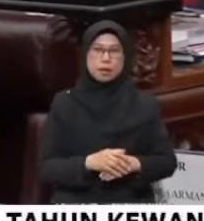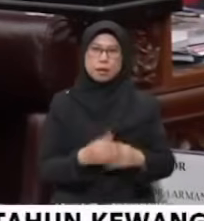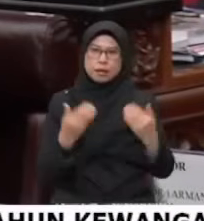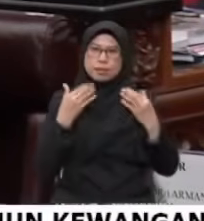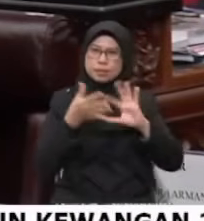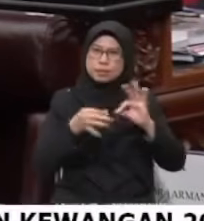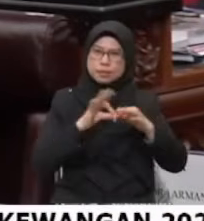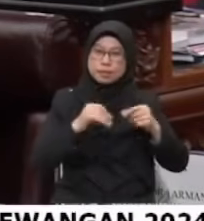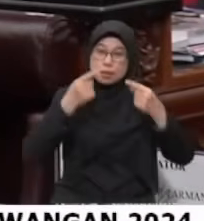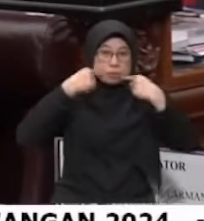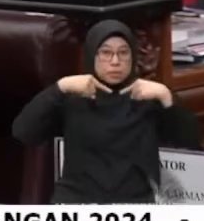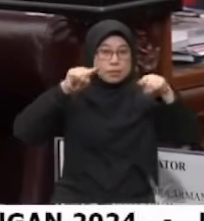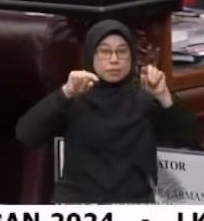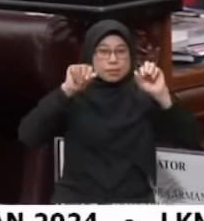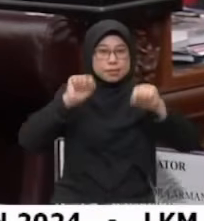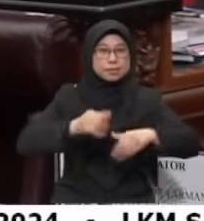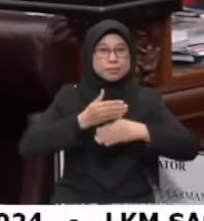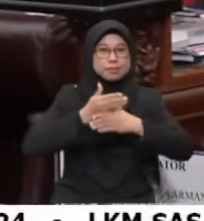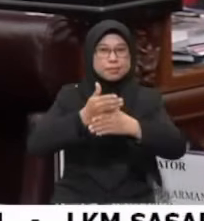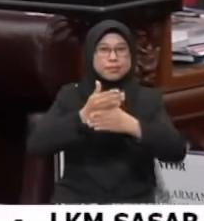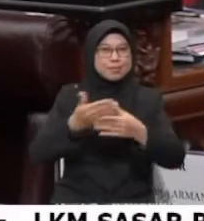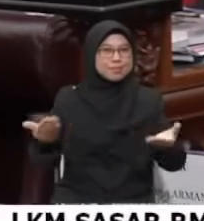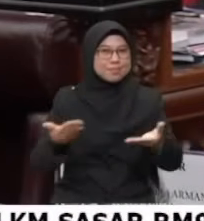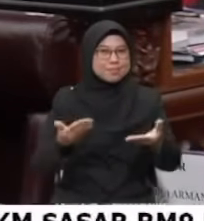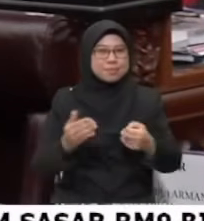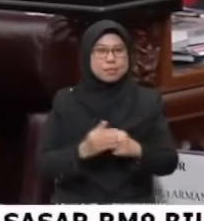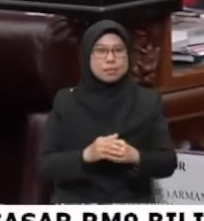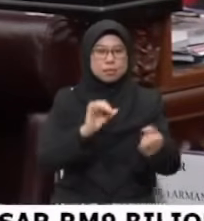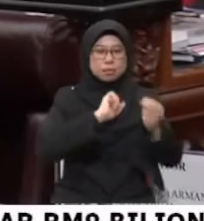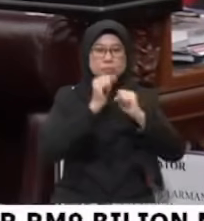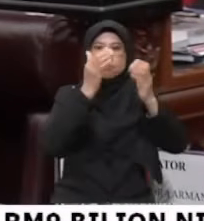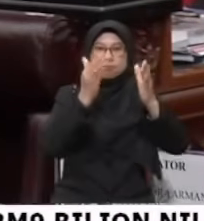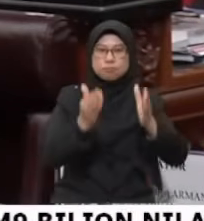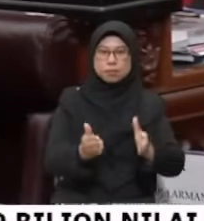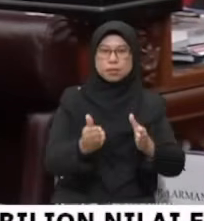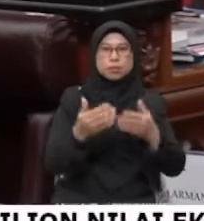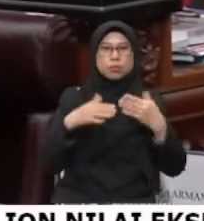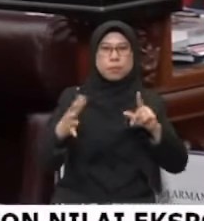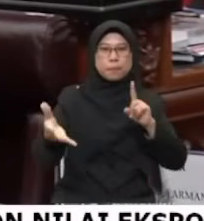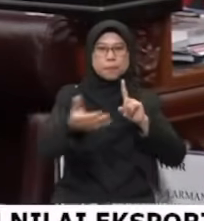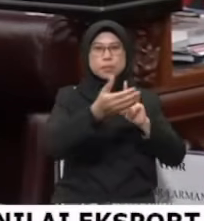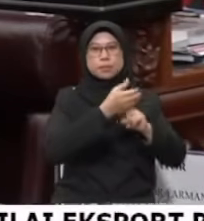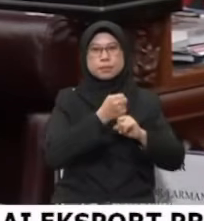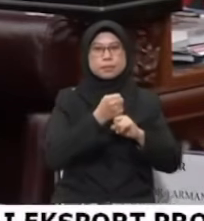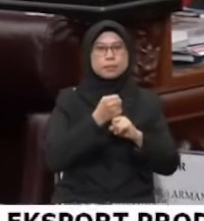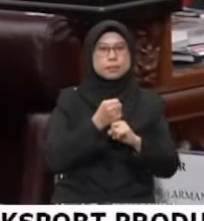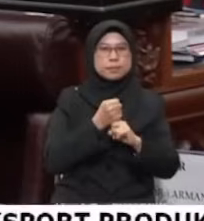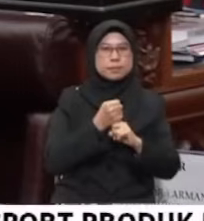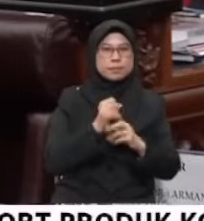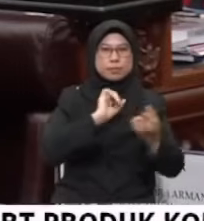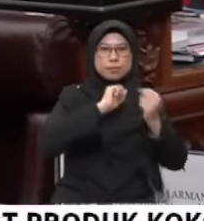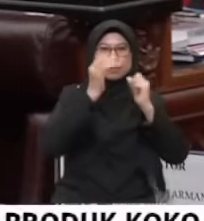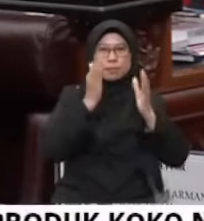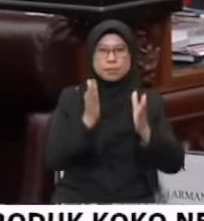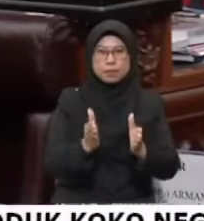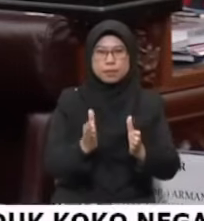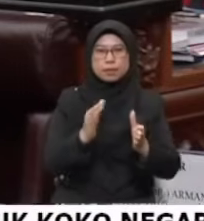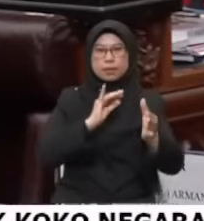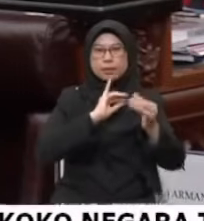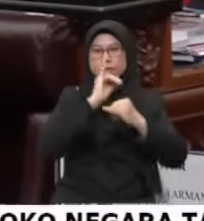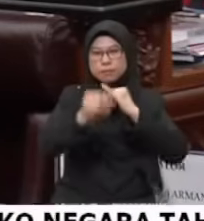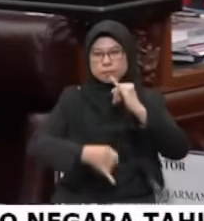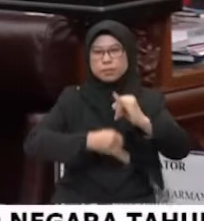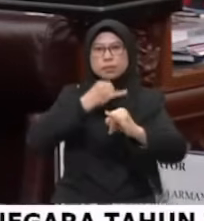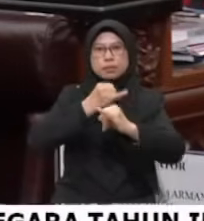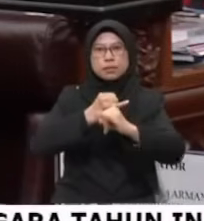dengan izin yang boleh dikongsikan di sini mengenai atlet yang telah mencapai status atlet antarabangsa